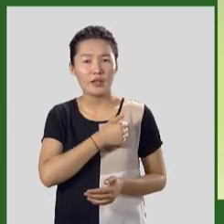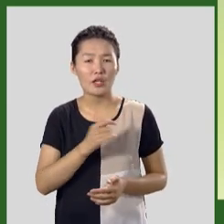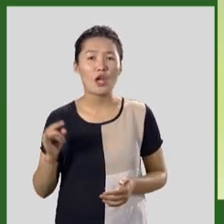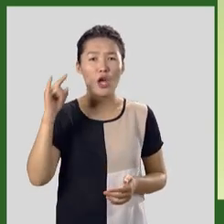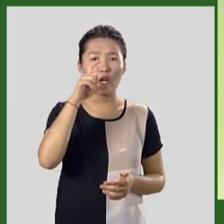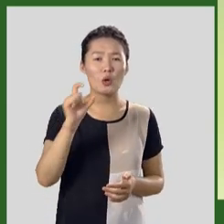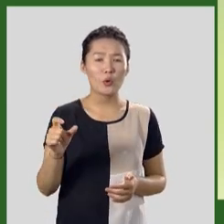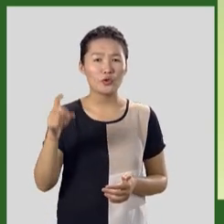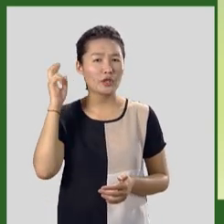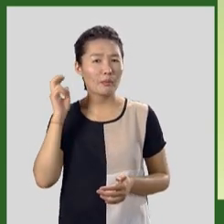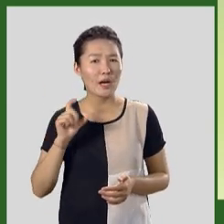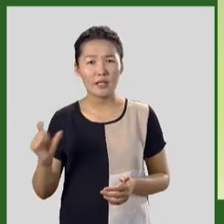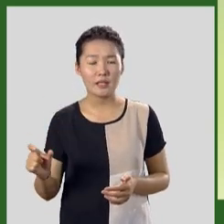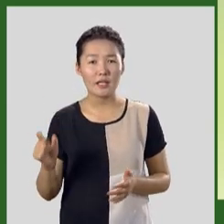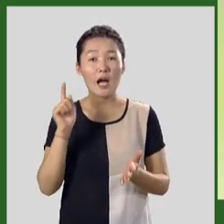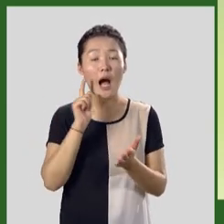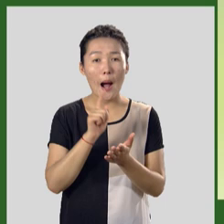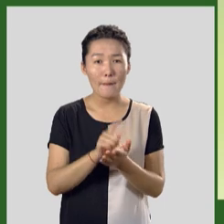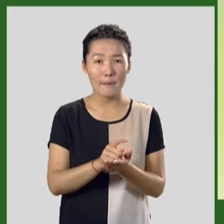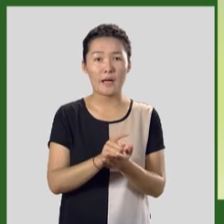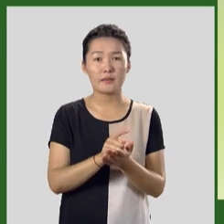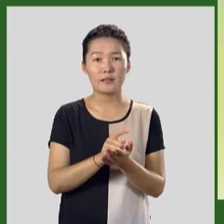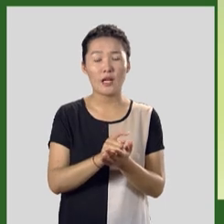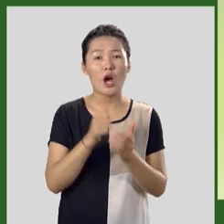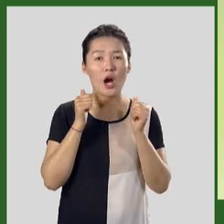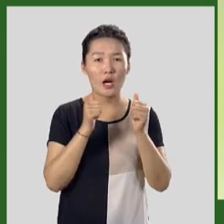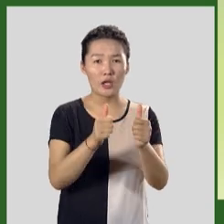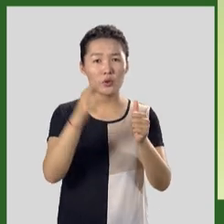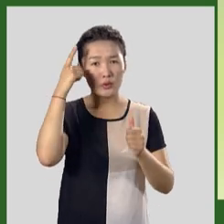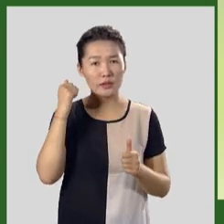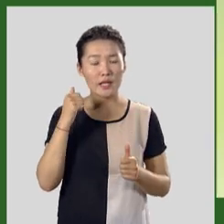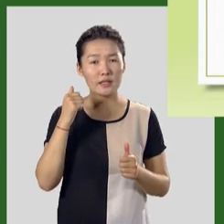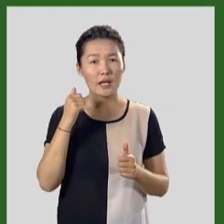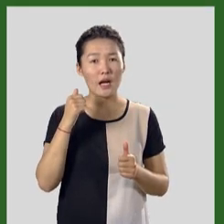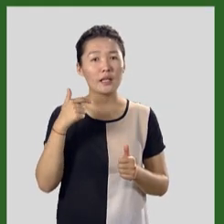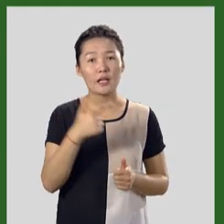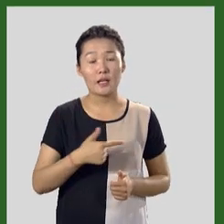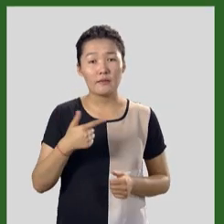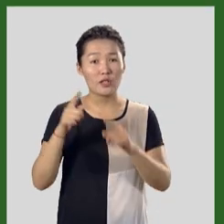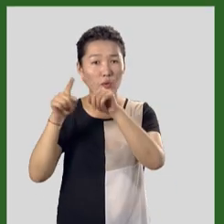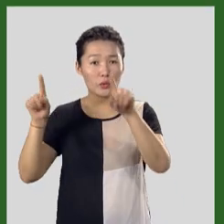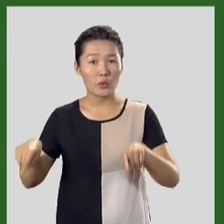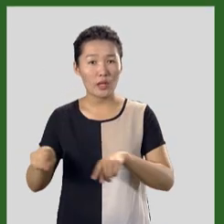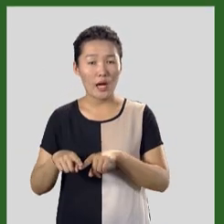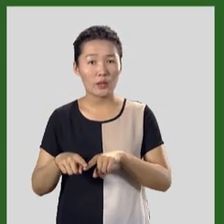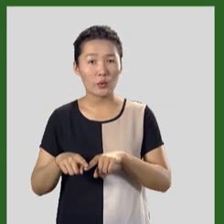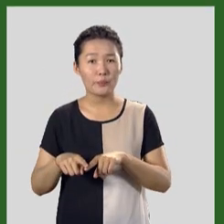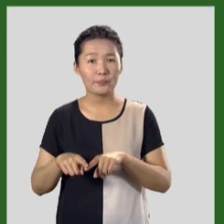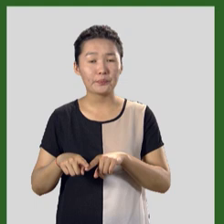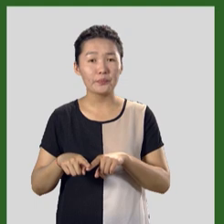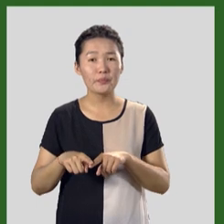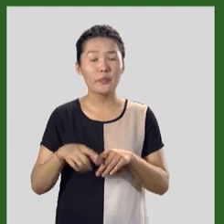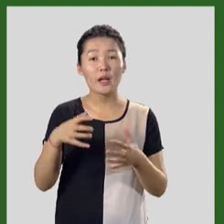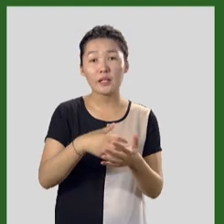и моряки обязаны хорошо знать географическую карту. Геологи – горные